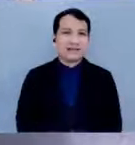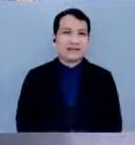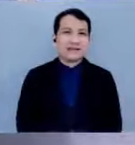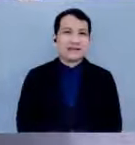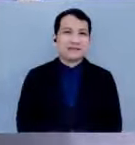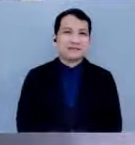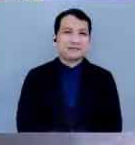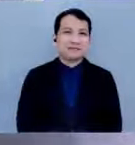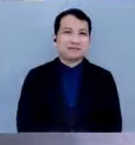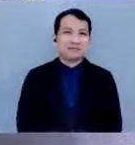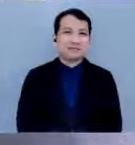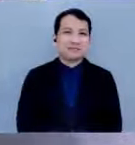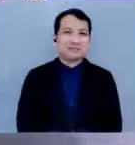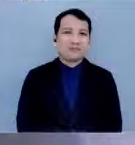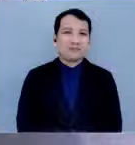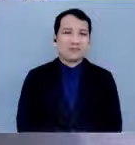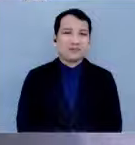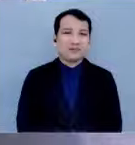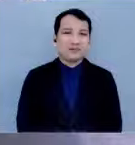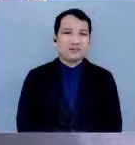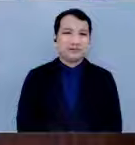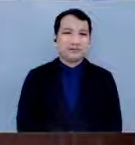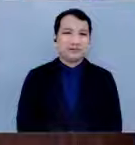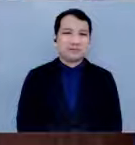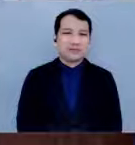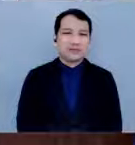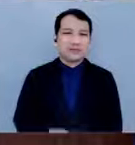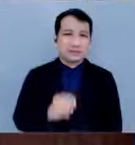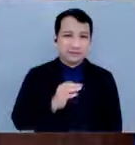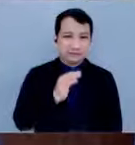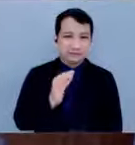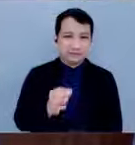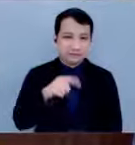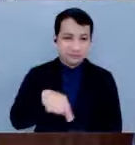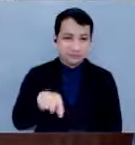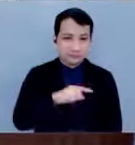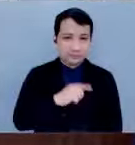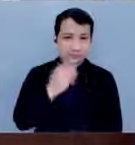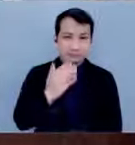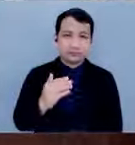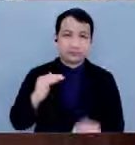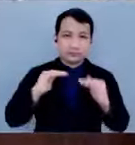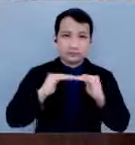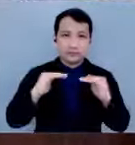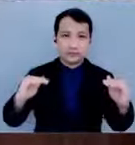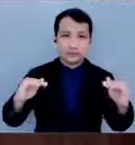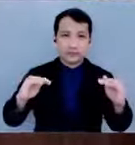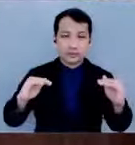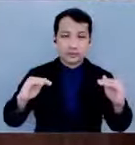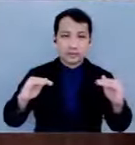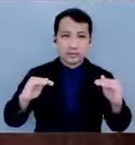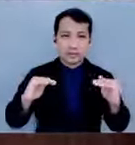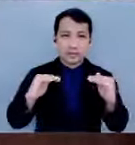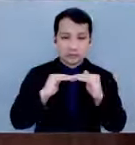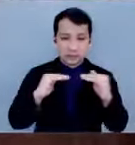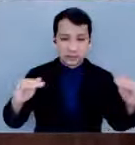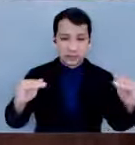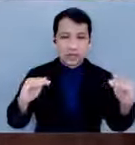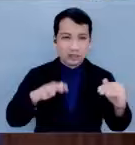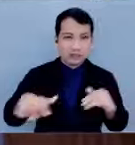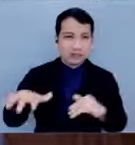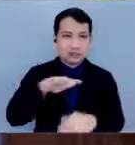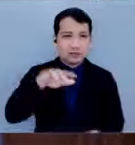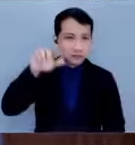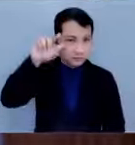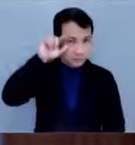Yes. Napaka-formal ko dyan. I-celebrate tayo ng beauty of womanhood today, mga kapatid, diba? Pantay na karapatan sa lahat ng kasarian. Yan ang